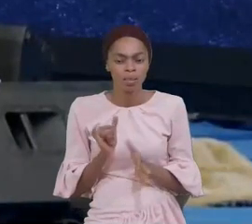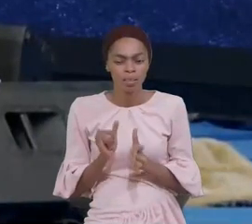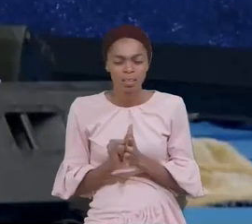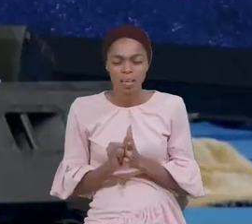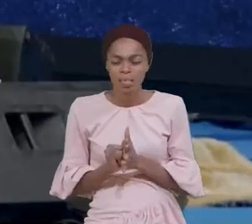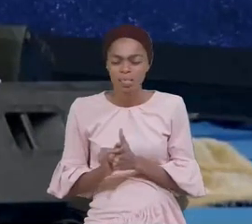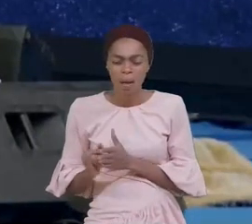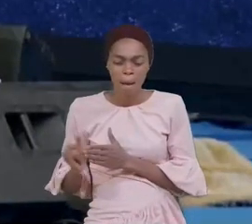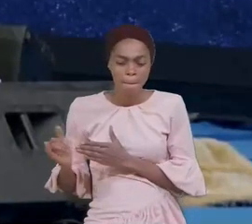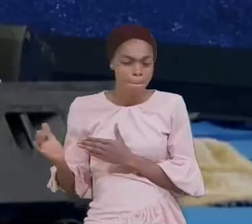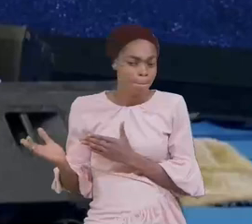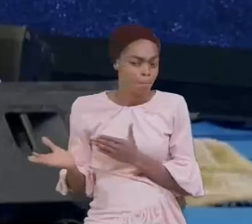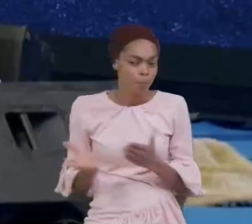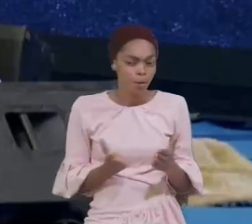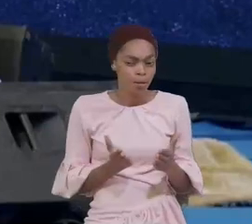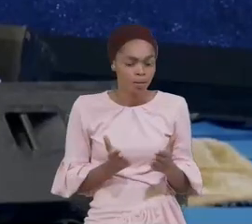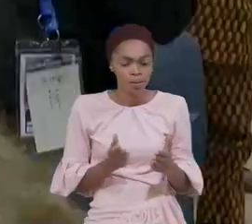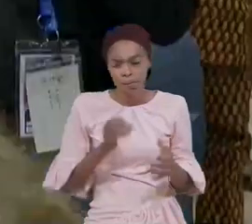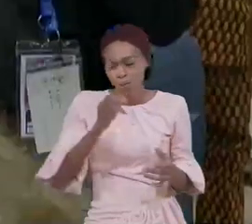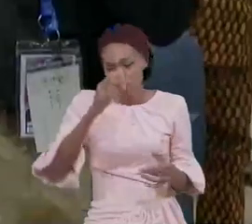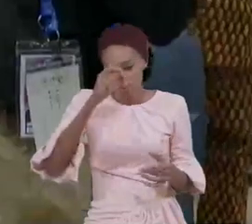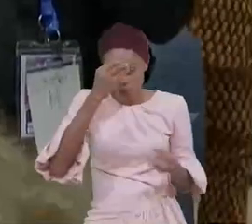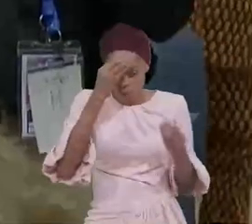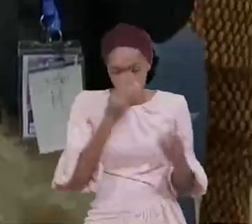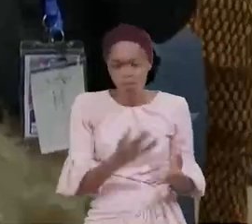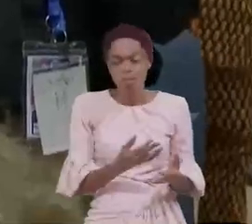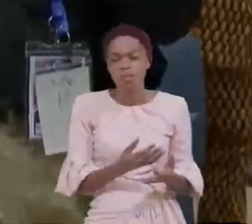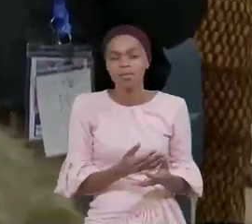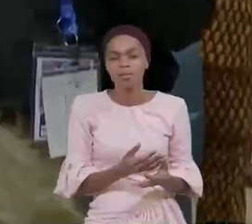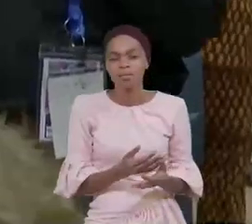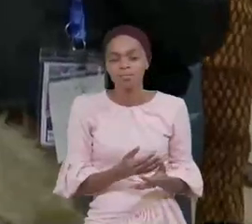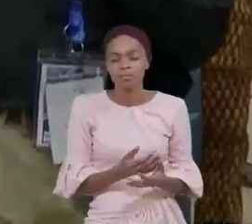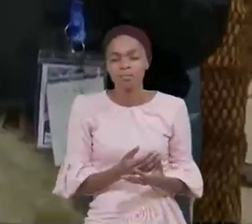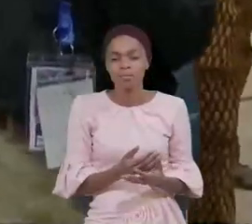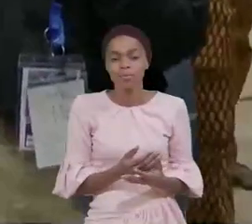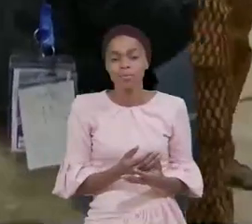La foi qui engendre l'obéissance.